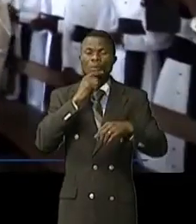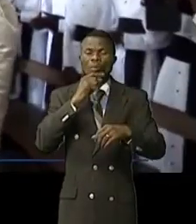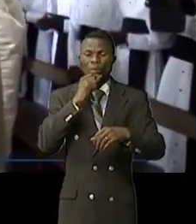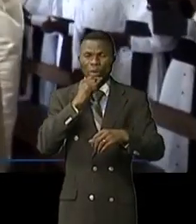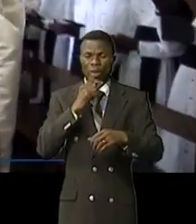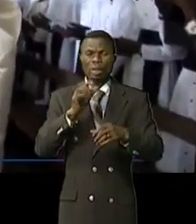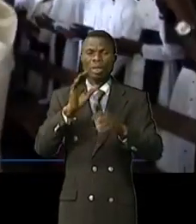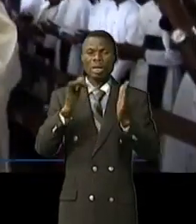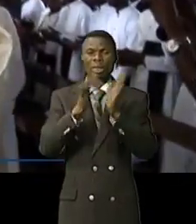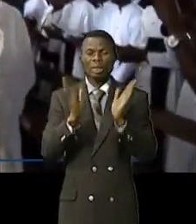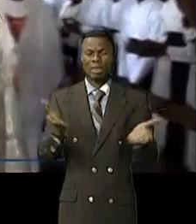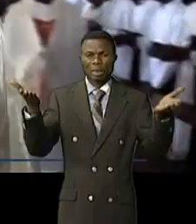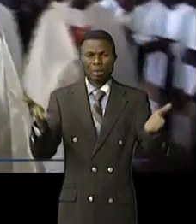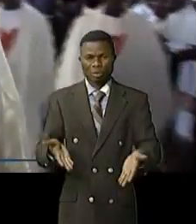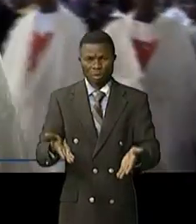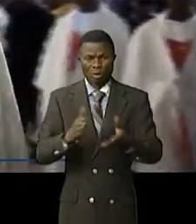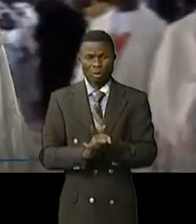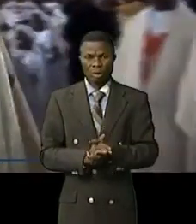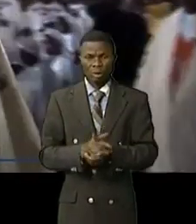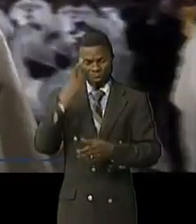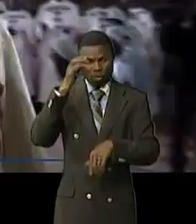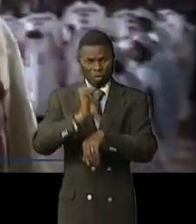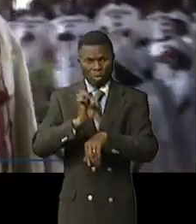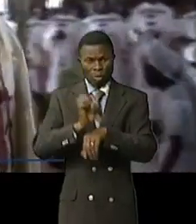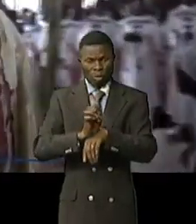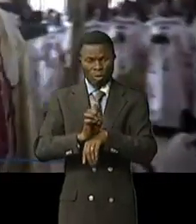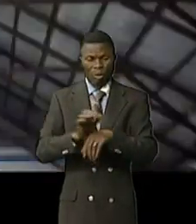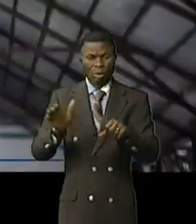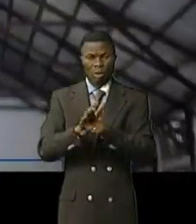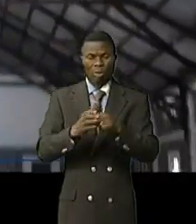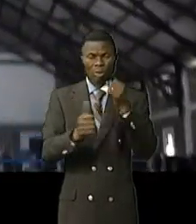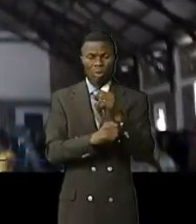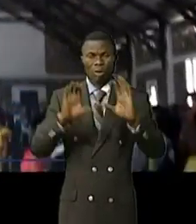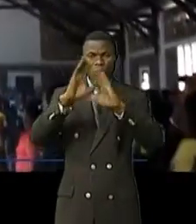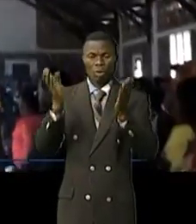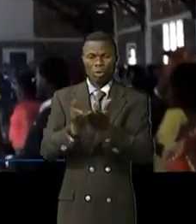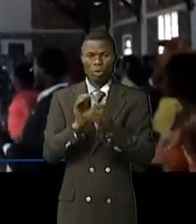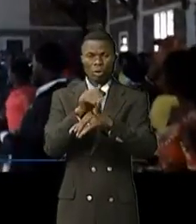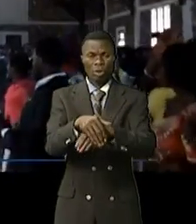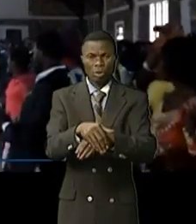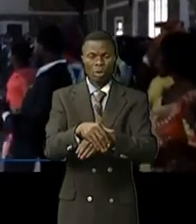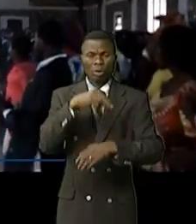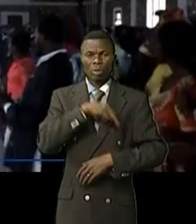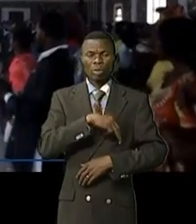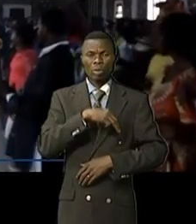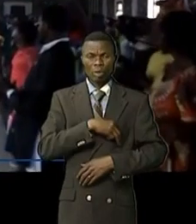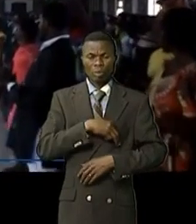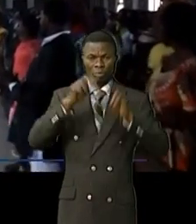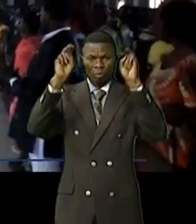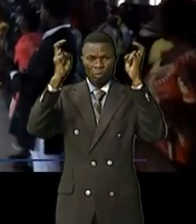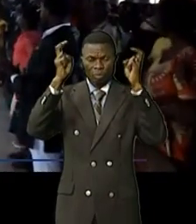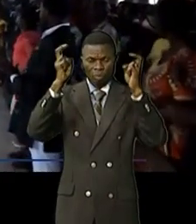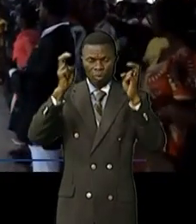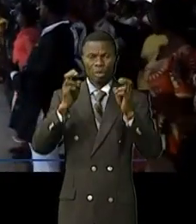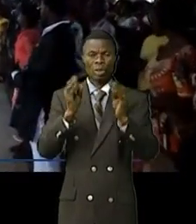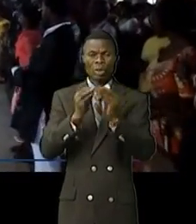participation des fidèles de la cité. Pour une église synodale, commission, participation, mission, c'est le thème de ce